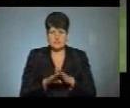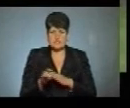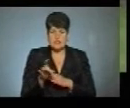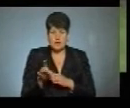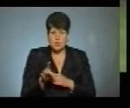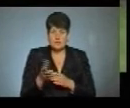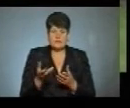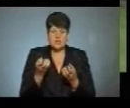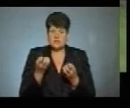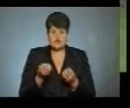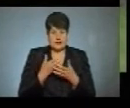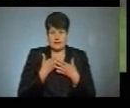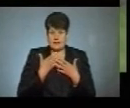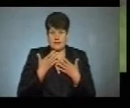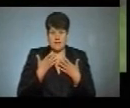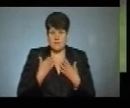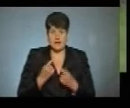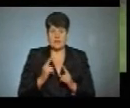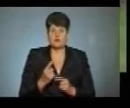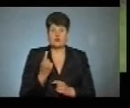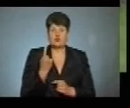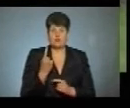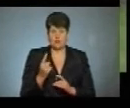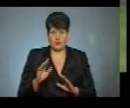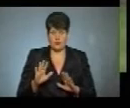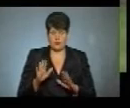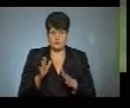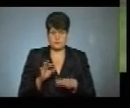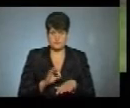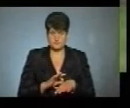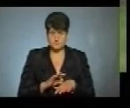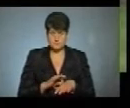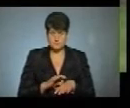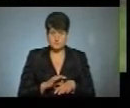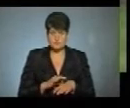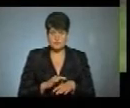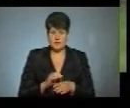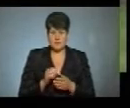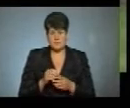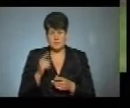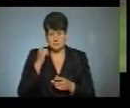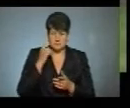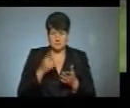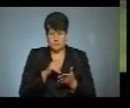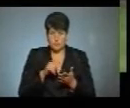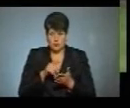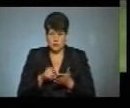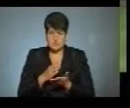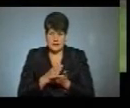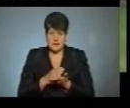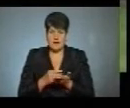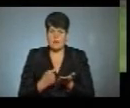де ще немає жодного лабораторно підтвердженого діагнозу. Підозри реєструються, але поки що лабораторно